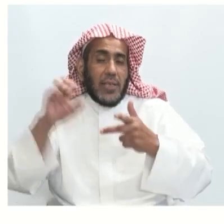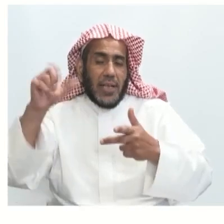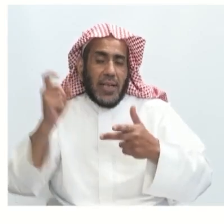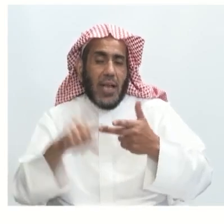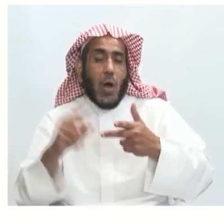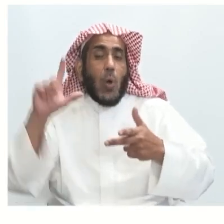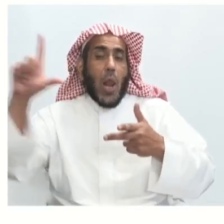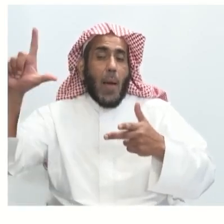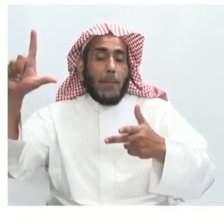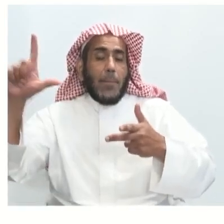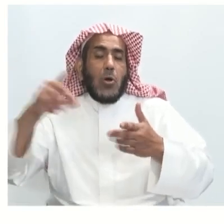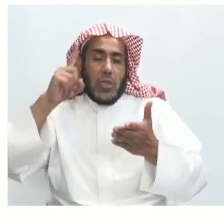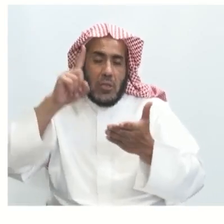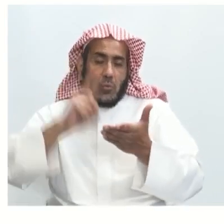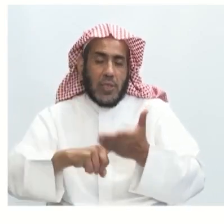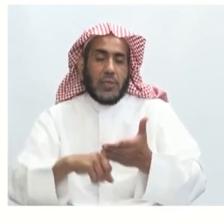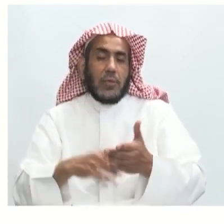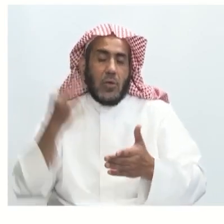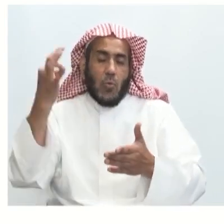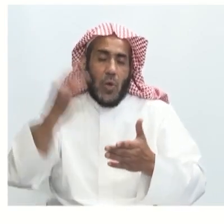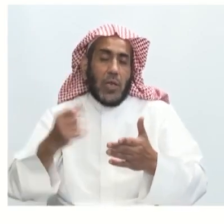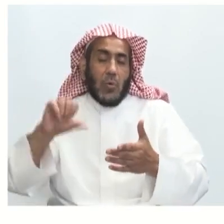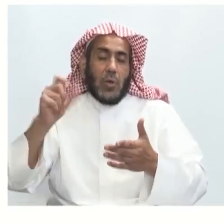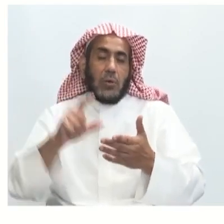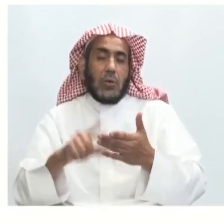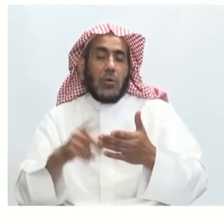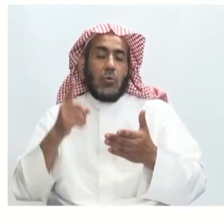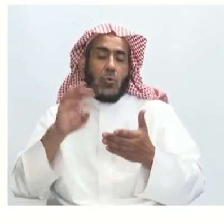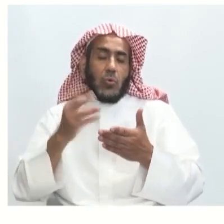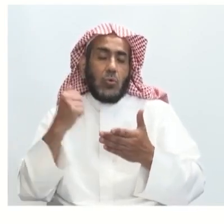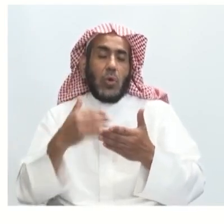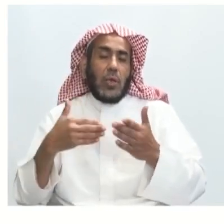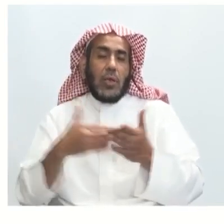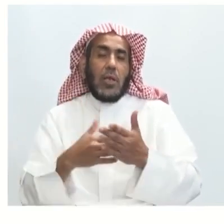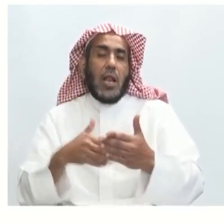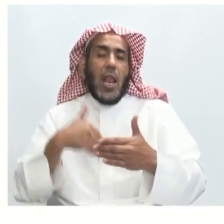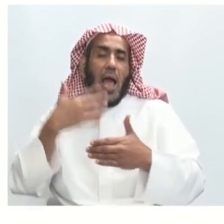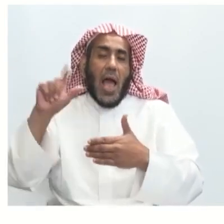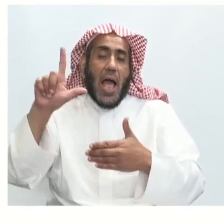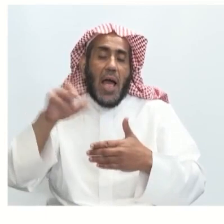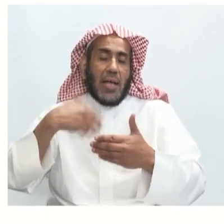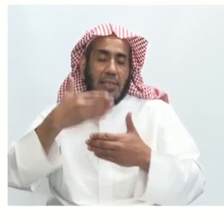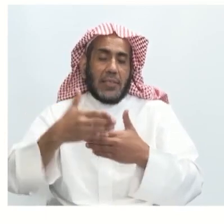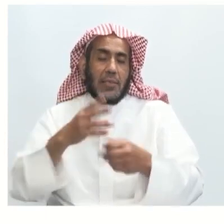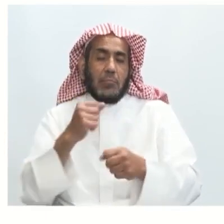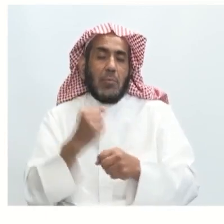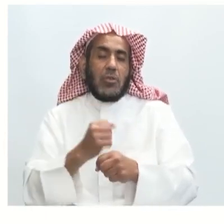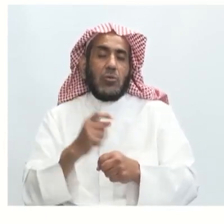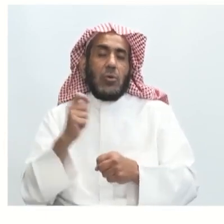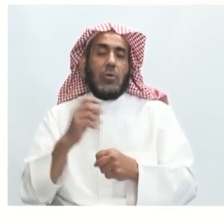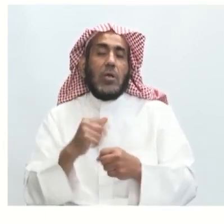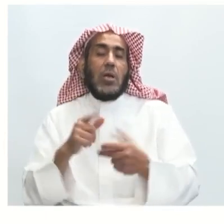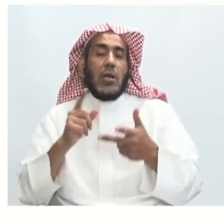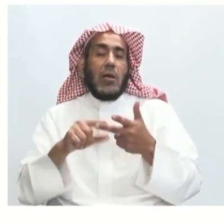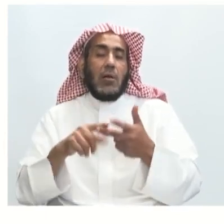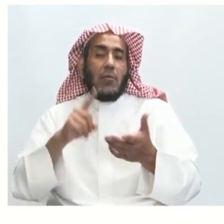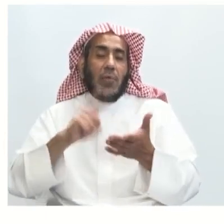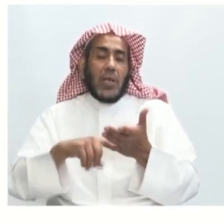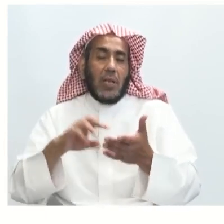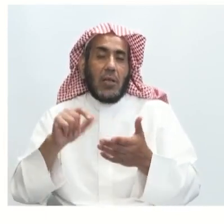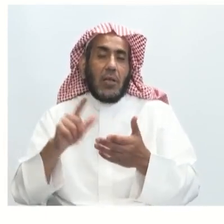ولام التوكيد واني وان كنت الاخيره لات بما لم تستطيعه الاوائل فانه